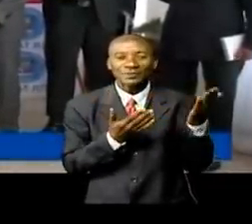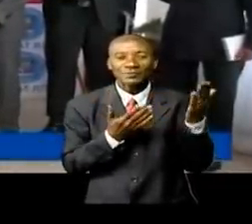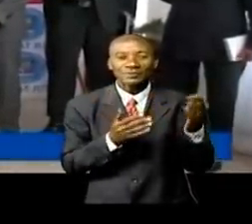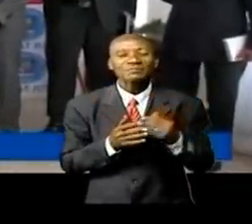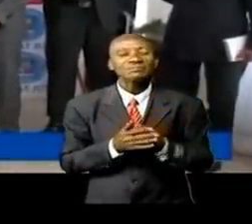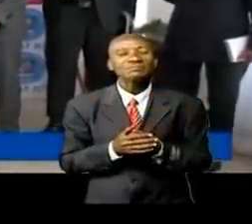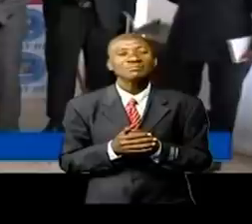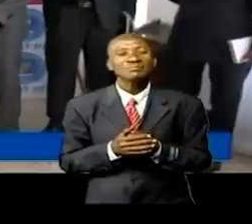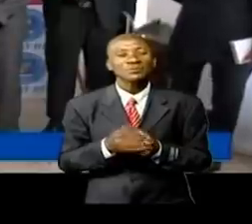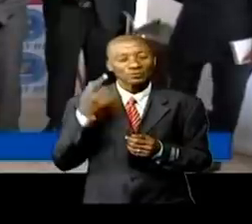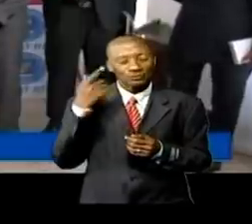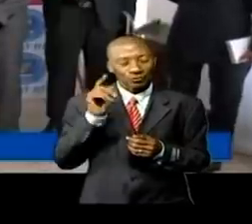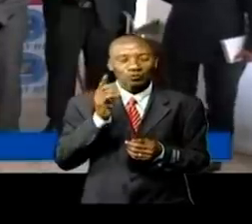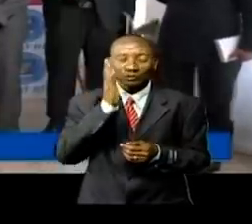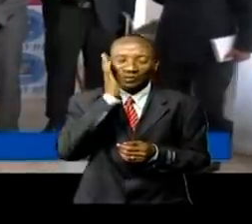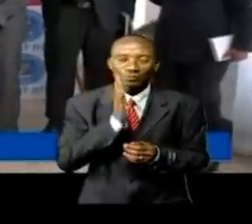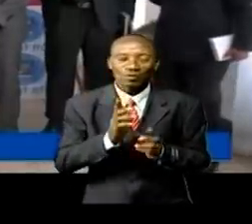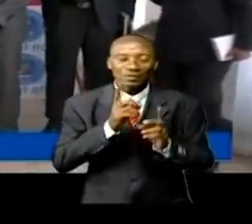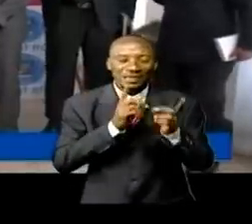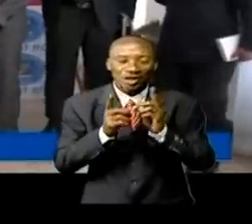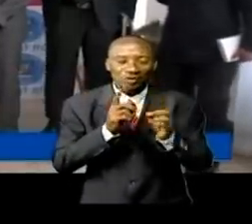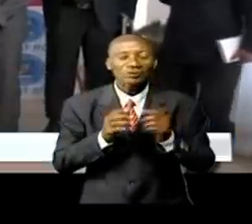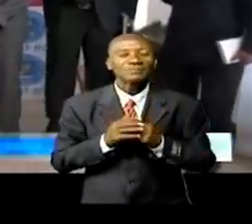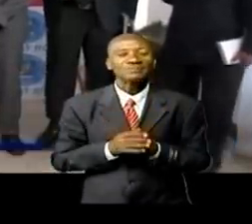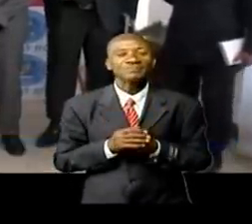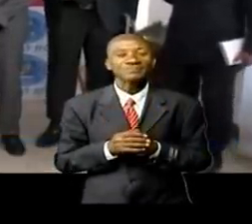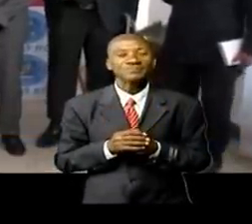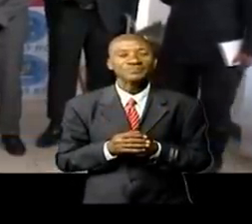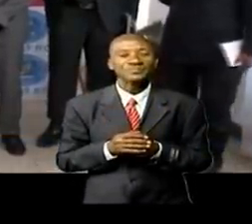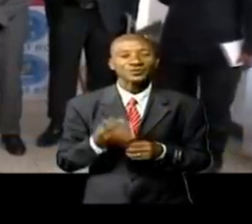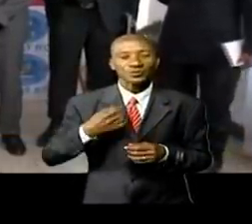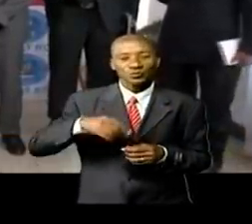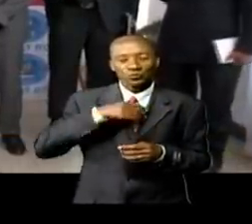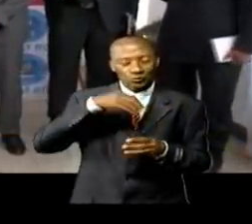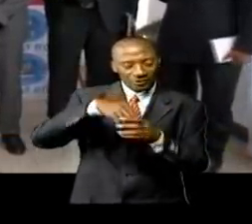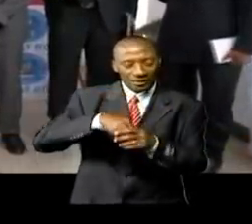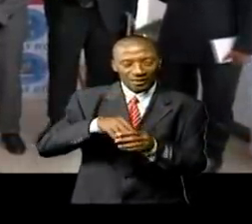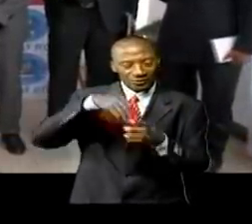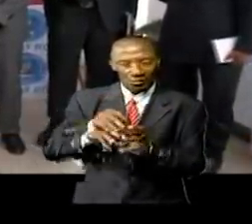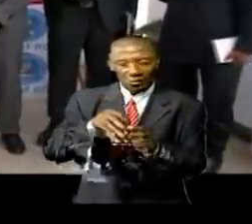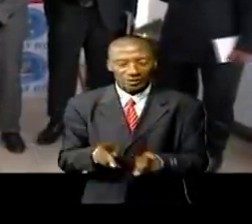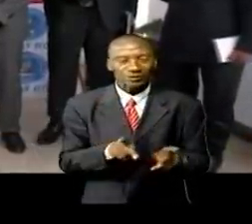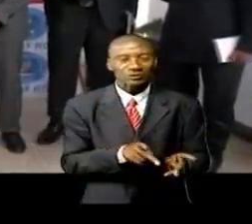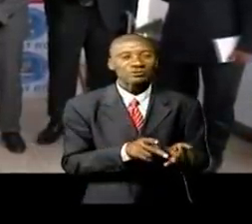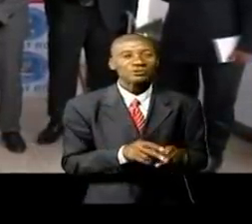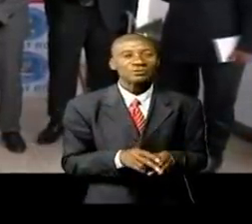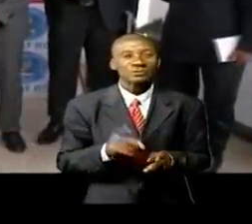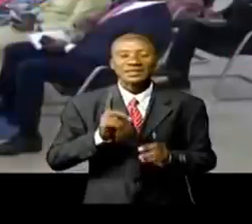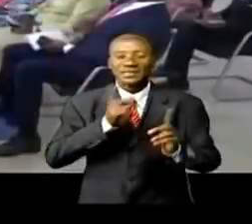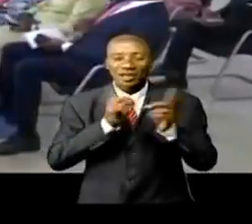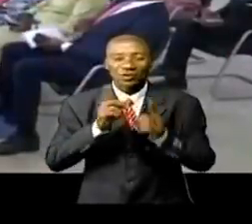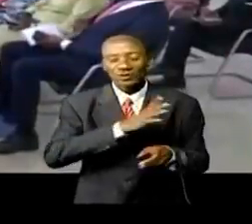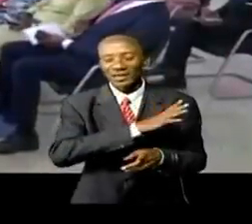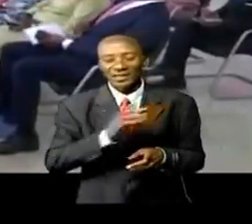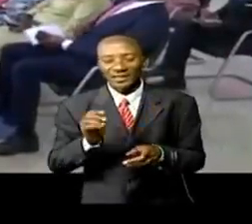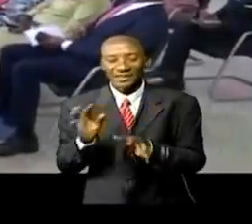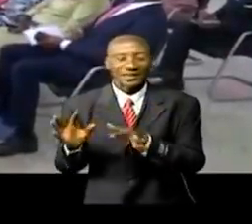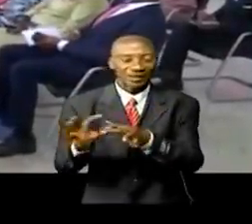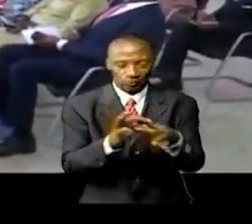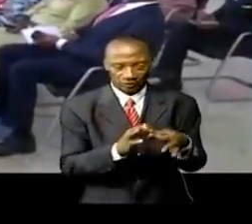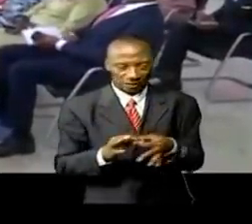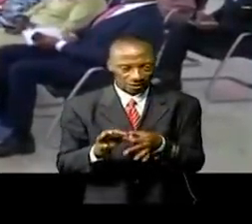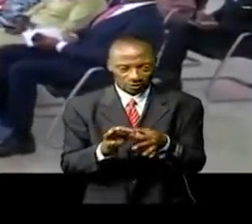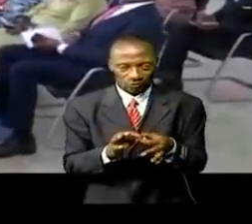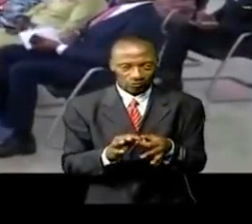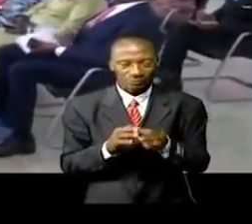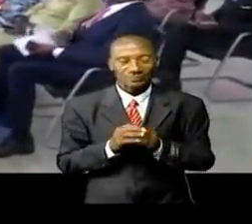de notre dialogue. Parce que nous sommes dans un processus de dialogue et de réconciliation au Tchad. Et